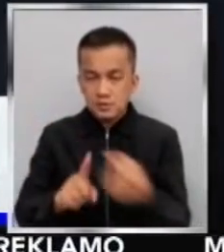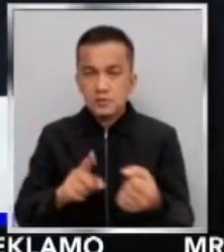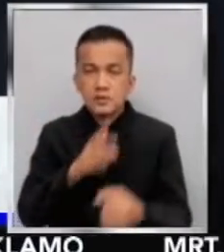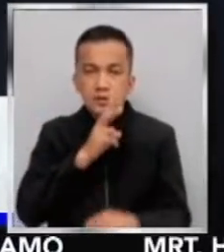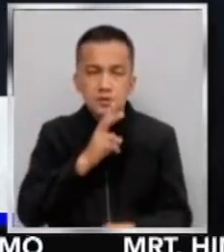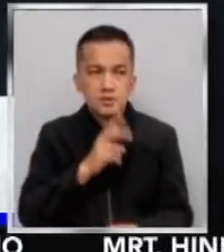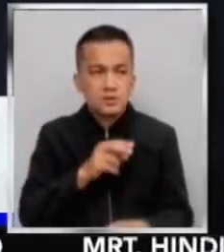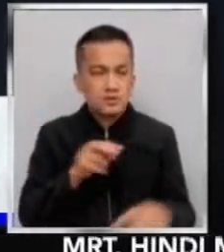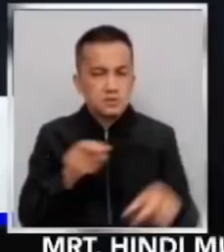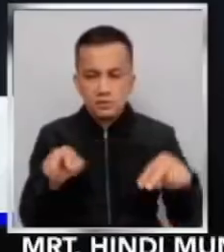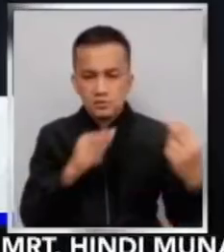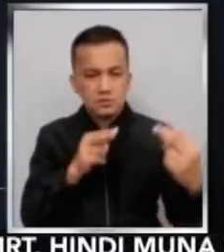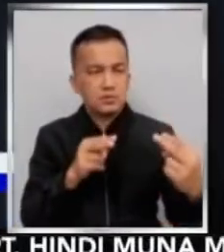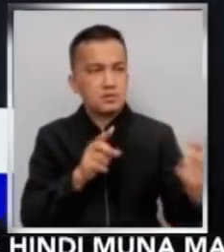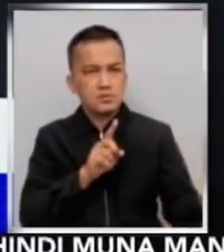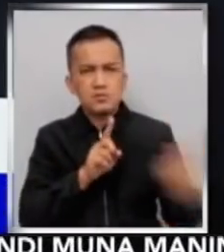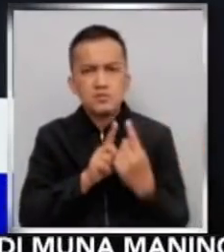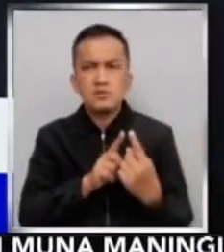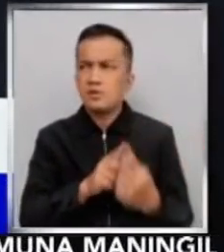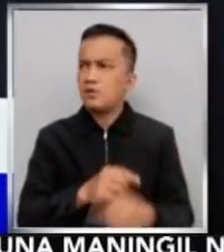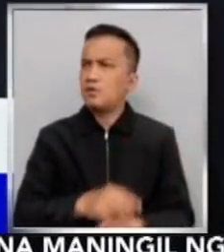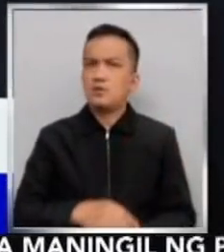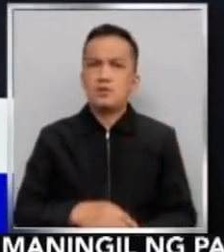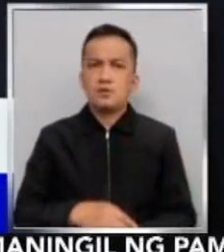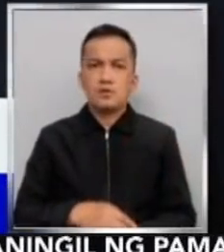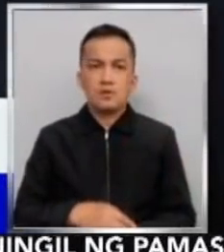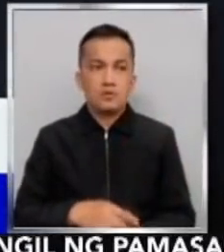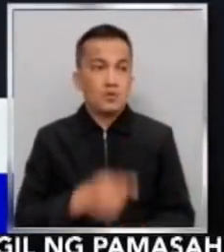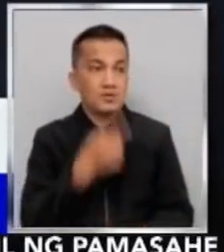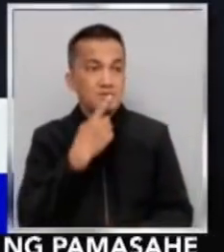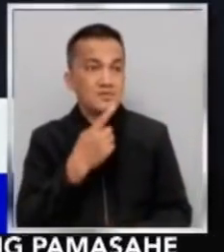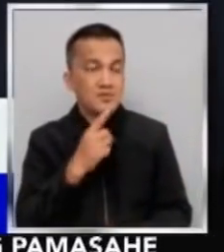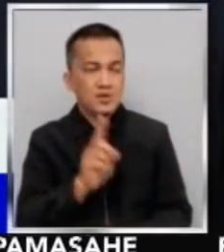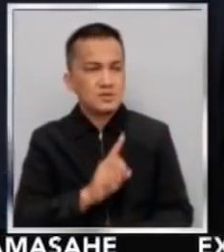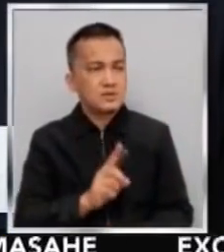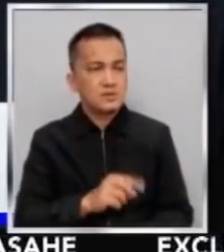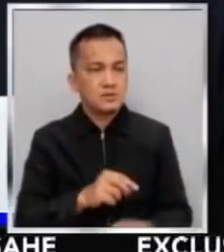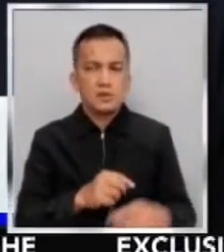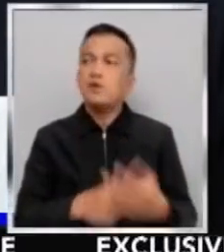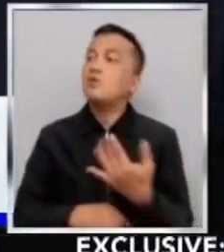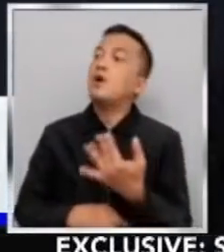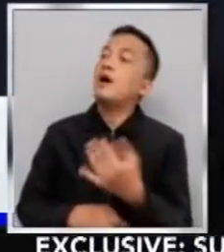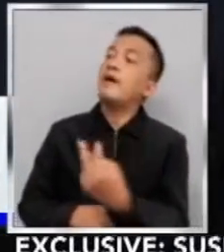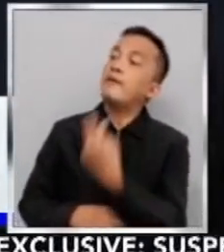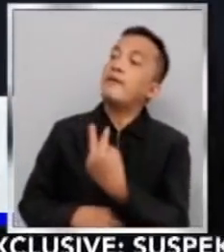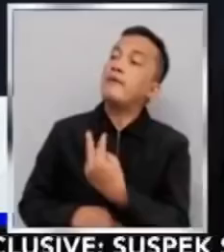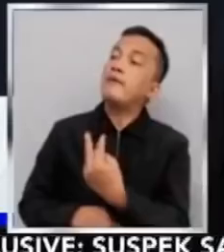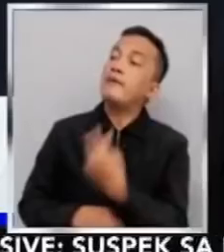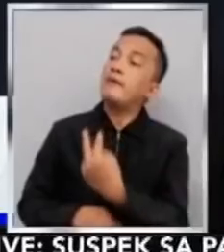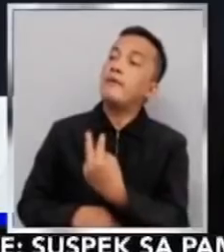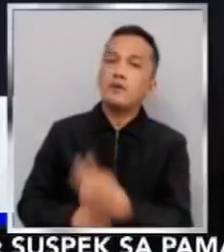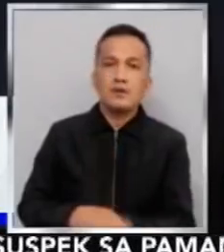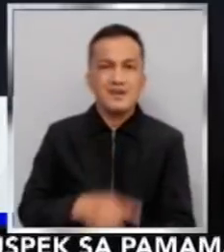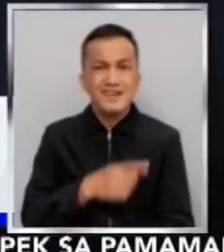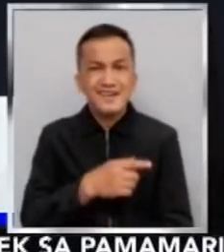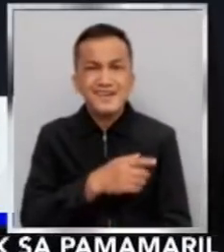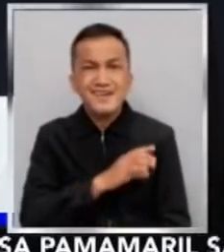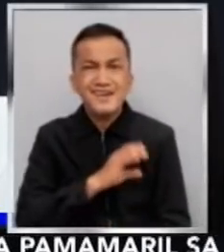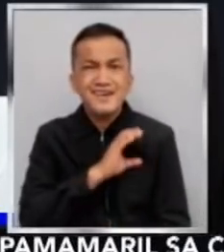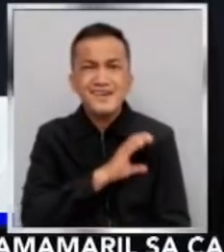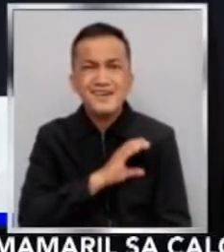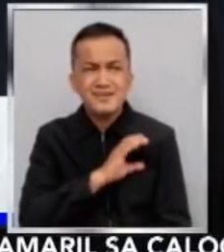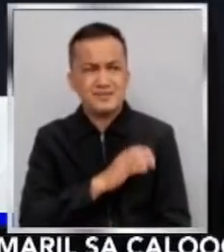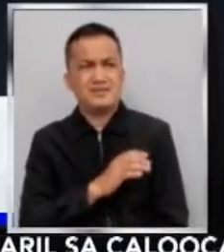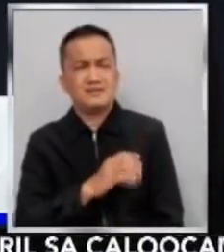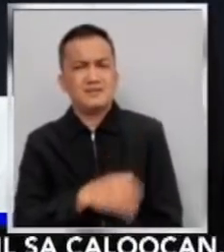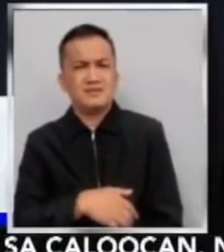kami, kinompronta niya na ako. Ano po sinabi? Parang, why are you looking at me? Parang gano'n. Sabi ko,